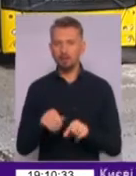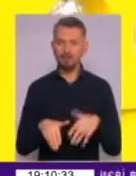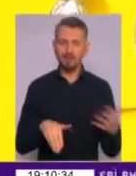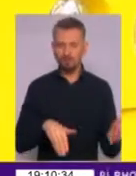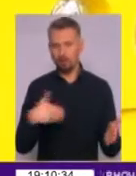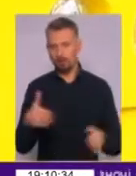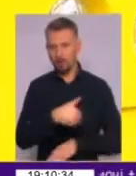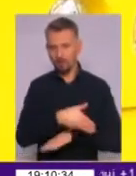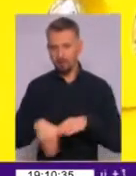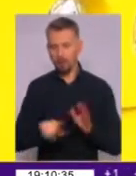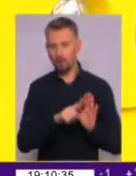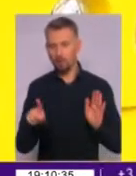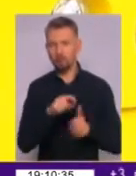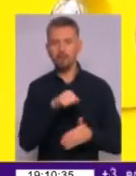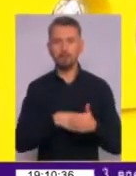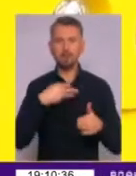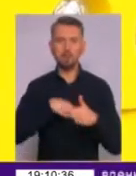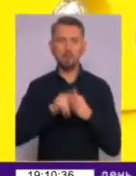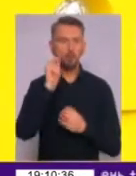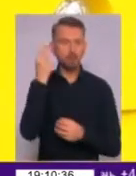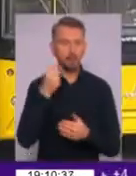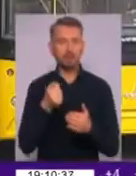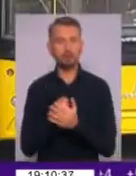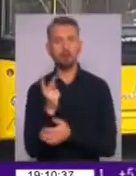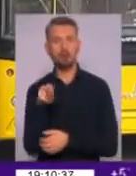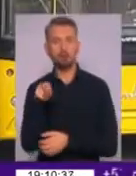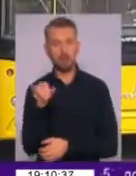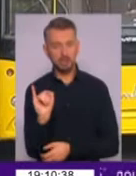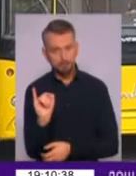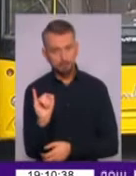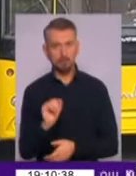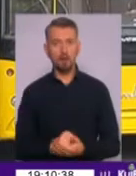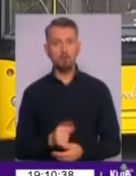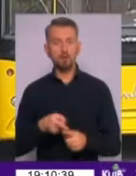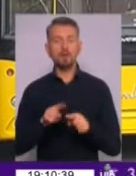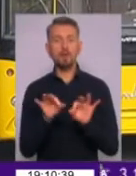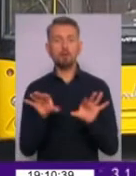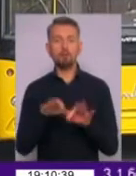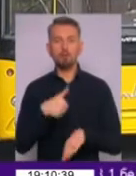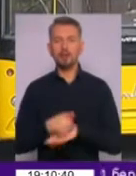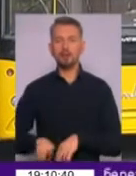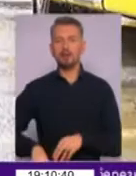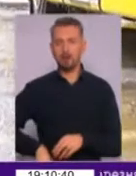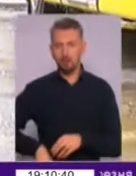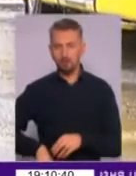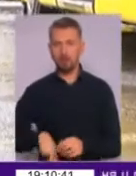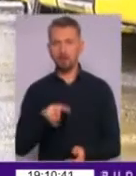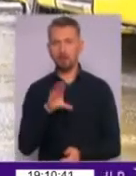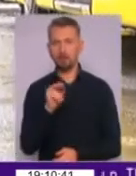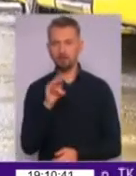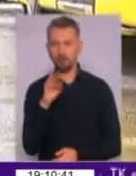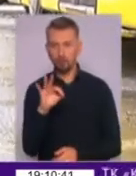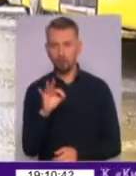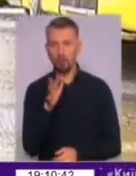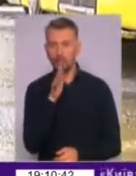Києва. Курсуватиме від станції метро Чернігівська до політехнічного інституту. Про це розповів гендиректор Київпастрансу Дмитро Левченко.